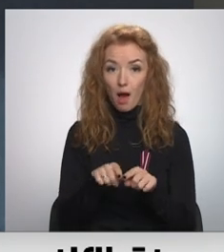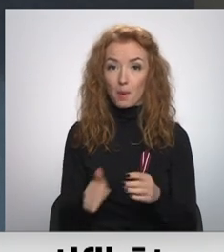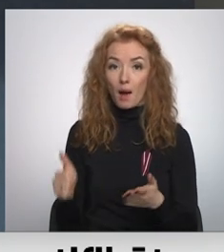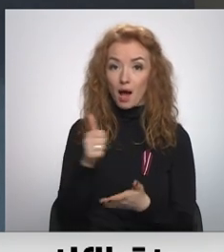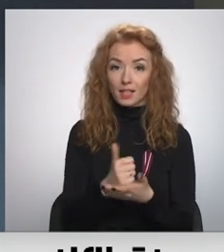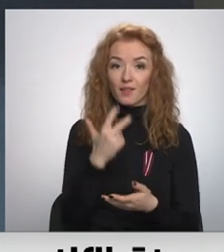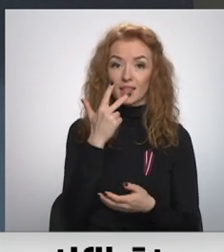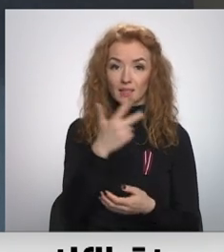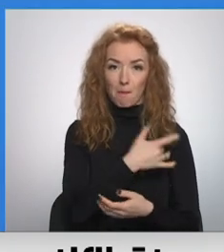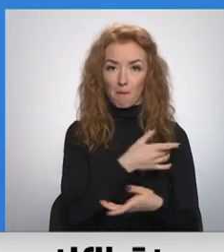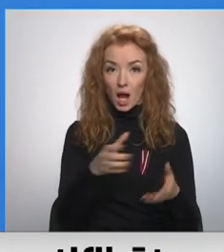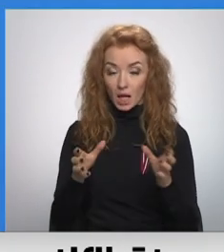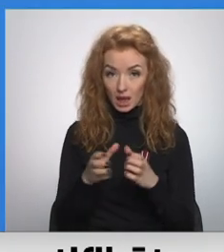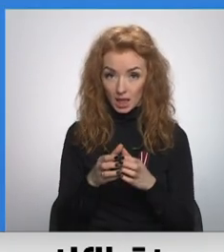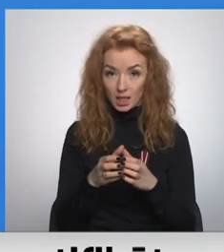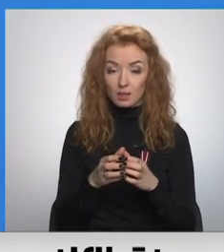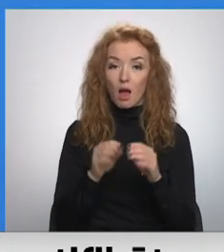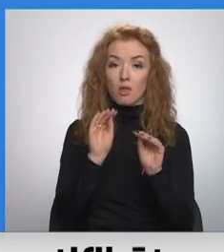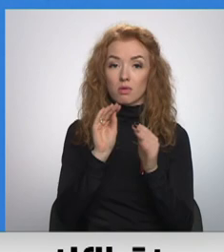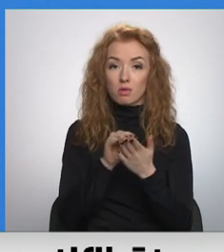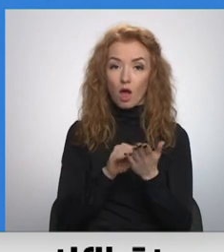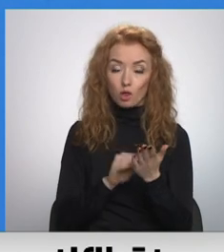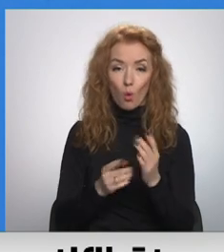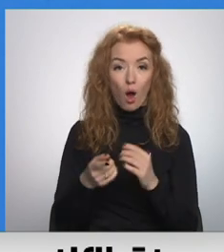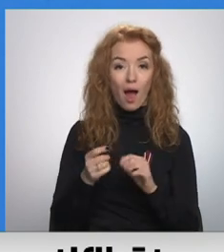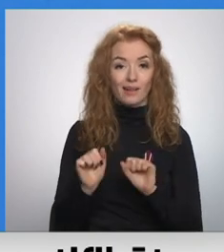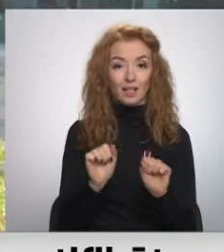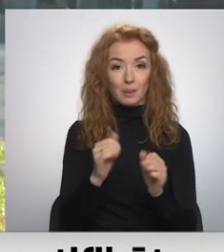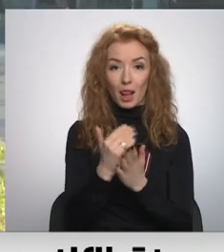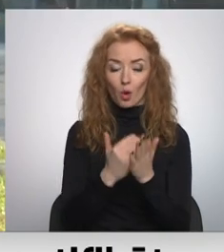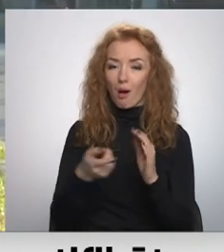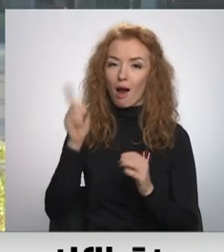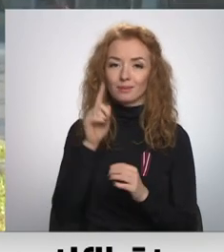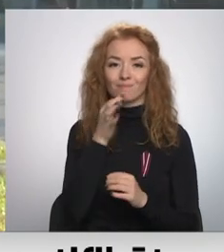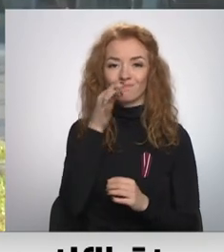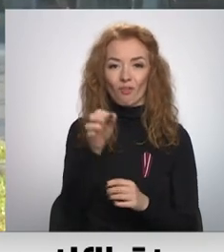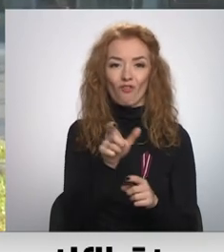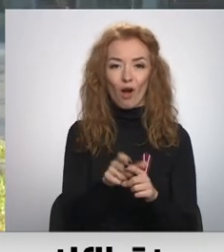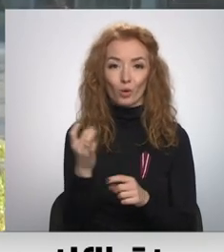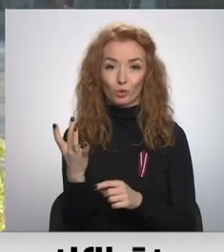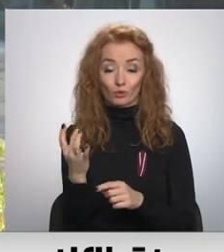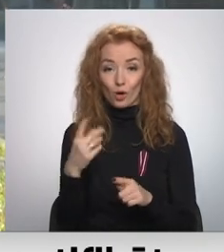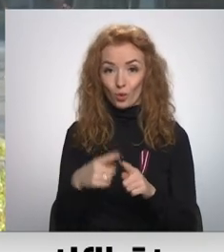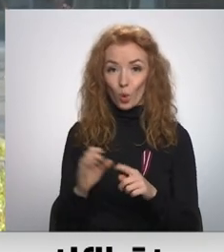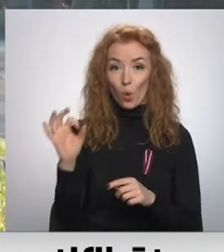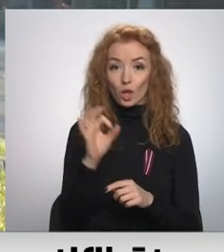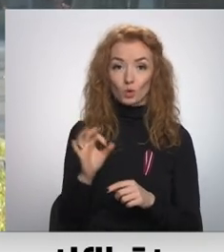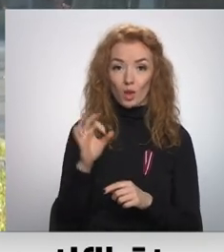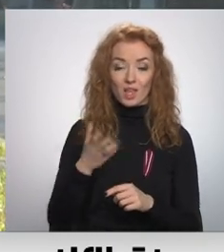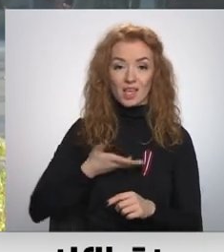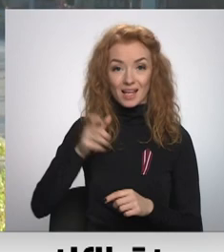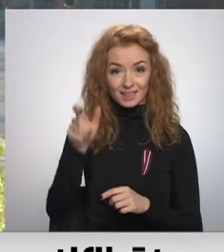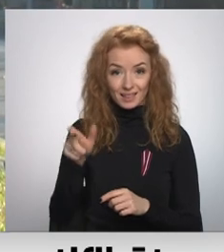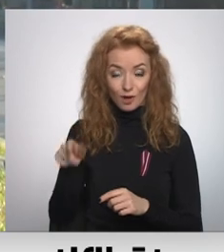3 politiskos spēkus. Datu aizsardzības likums gan liecas tos atklāt. Ozolnieku iedzīvotāji, kur aizvadītajās pašvaldību